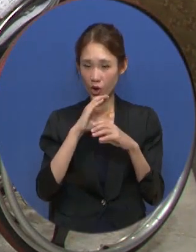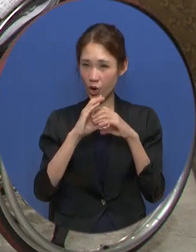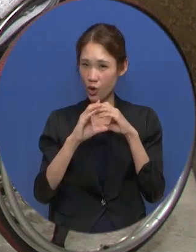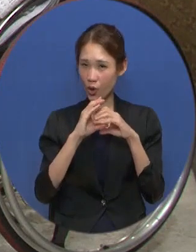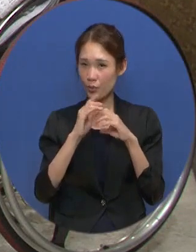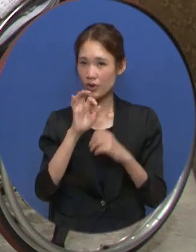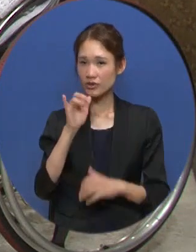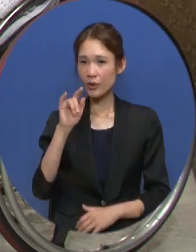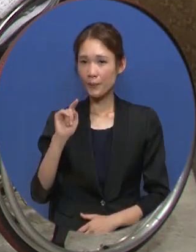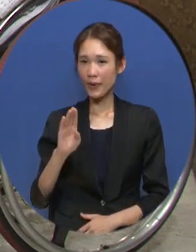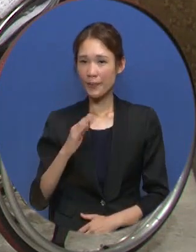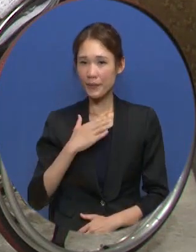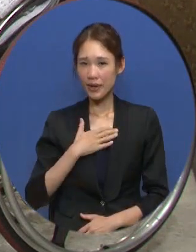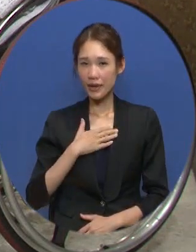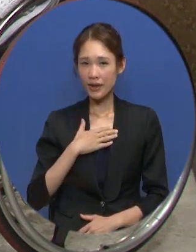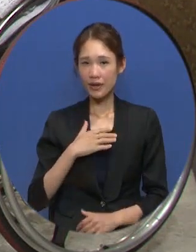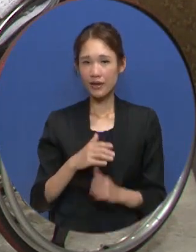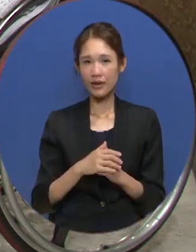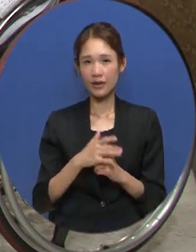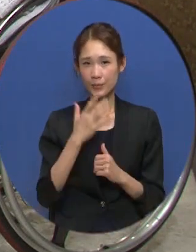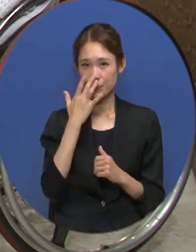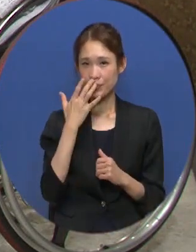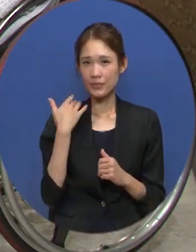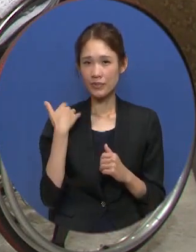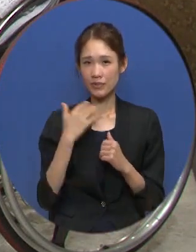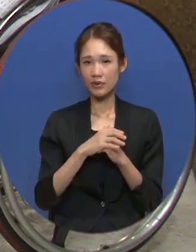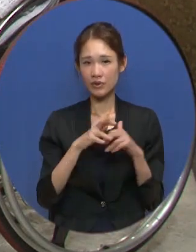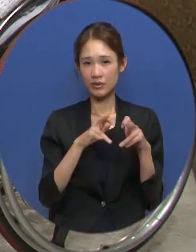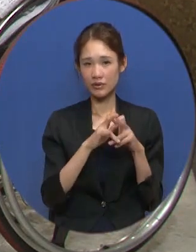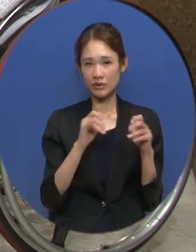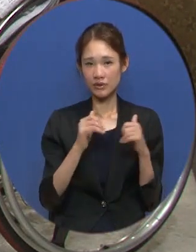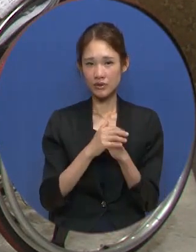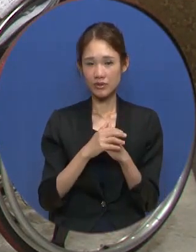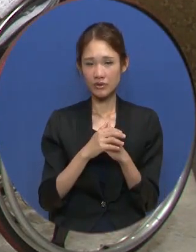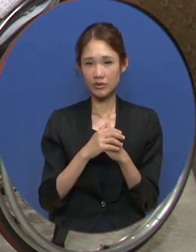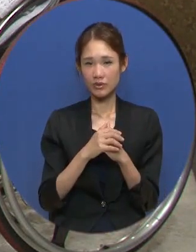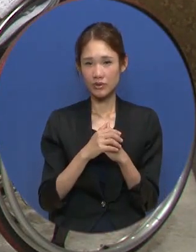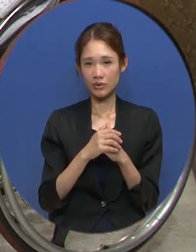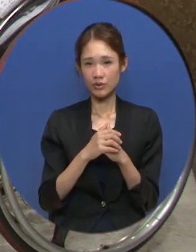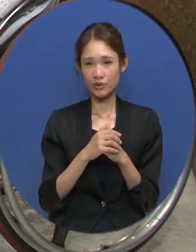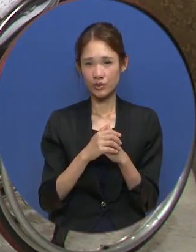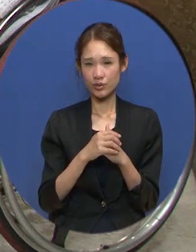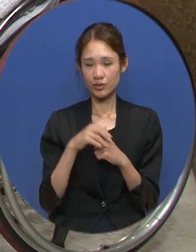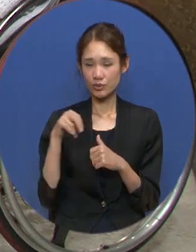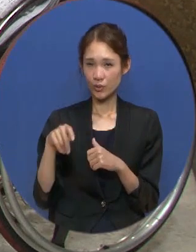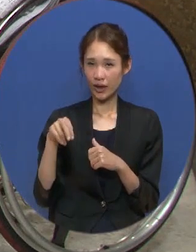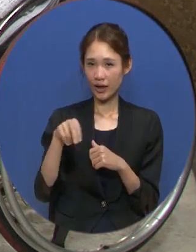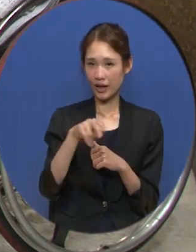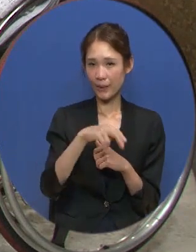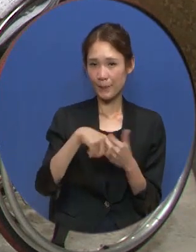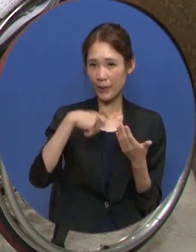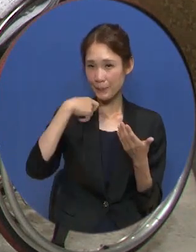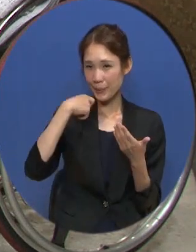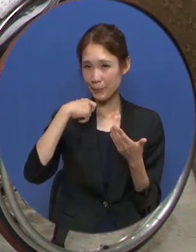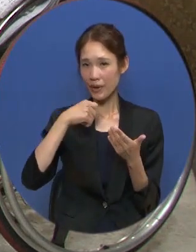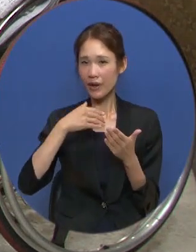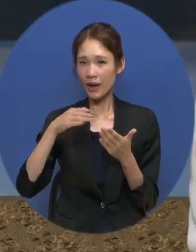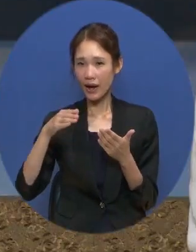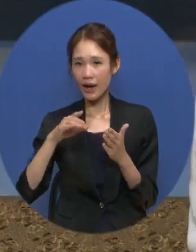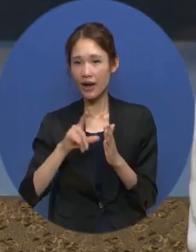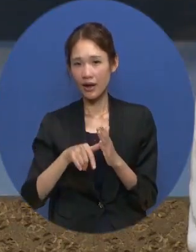커뮤니티 맵은 그 뭐냐면은 그 장애인들이 이런 어떤 그 돌아다니거나 어디 밥 먹으러 갈